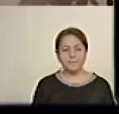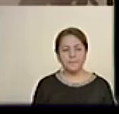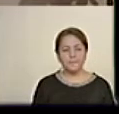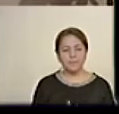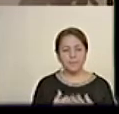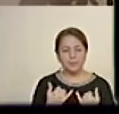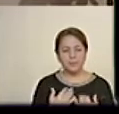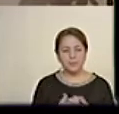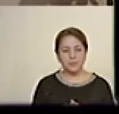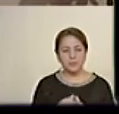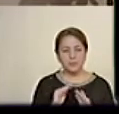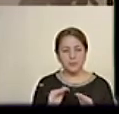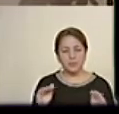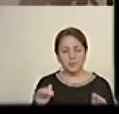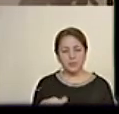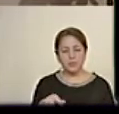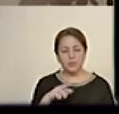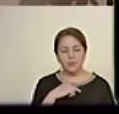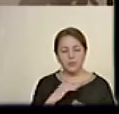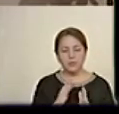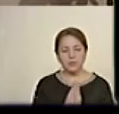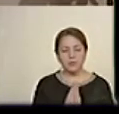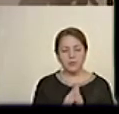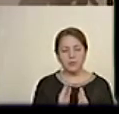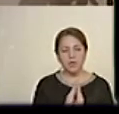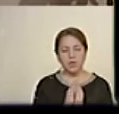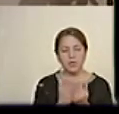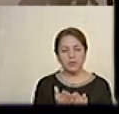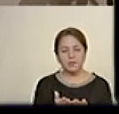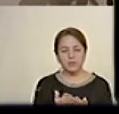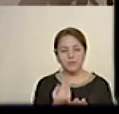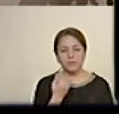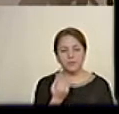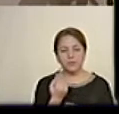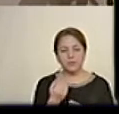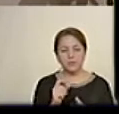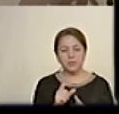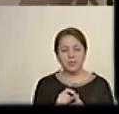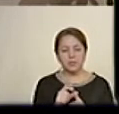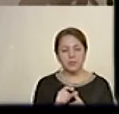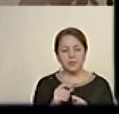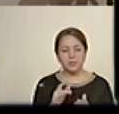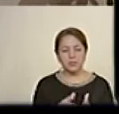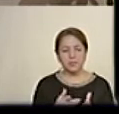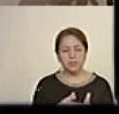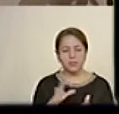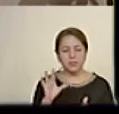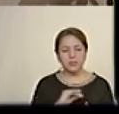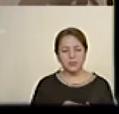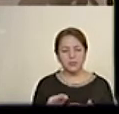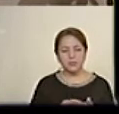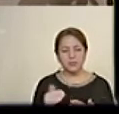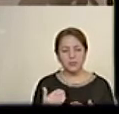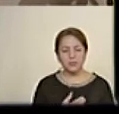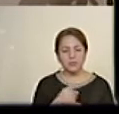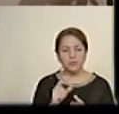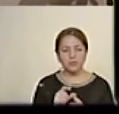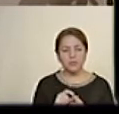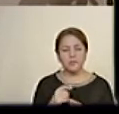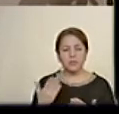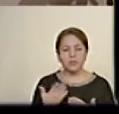А теперь, ребята, я попрошу открыть ваши словарные тетради и записать новые слова, с которыми